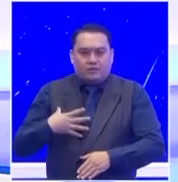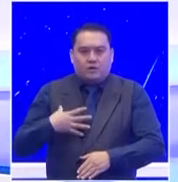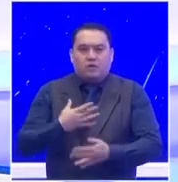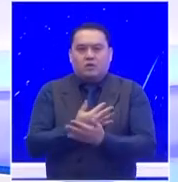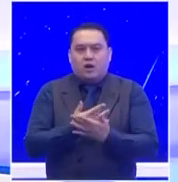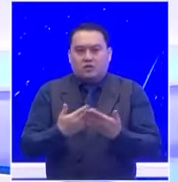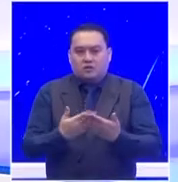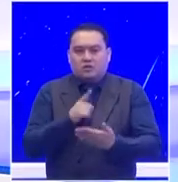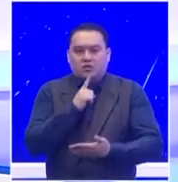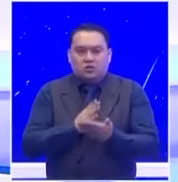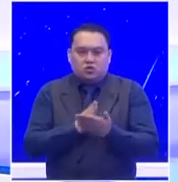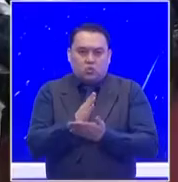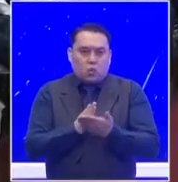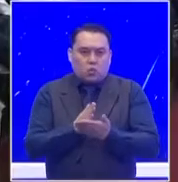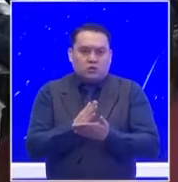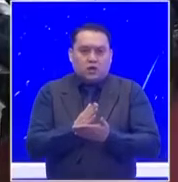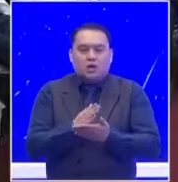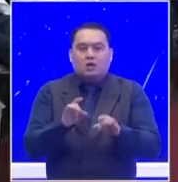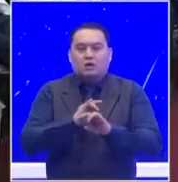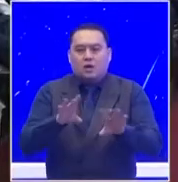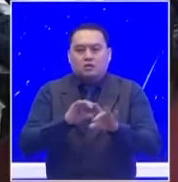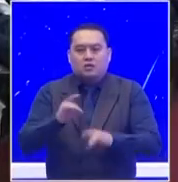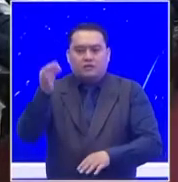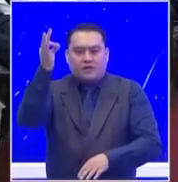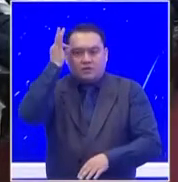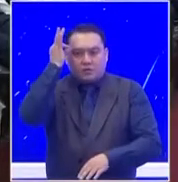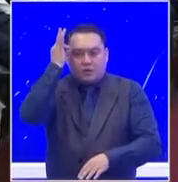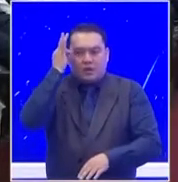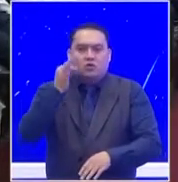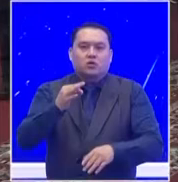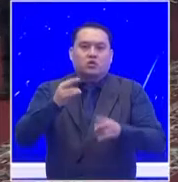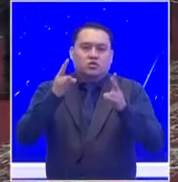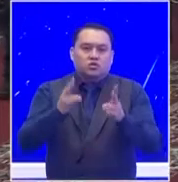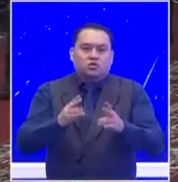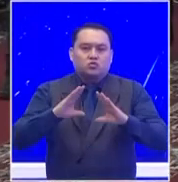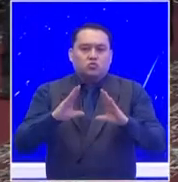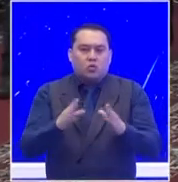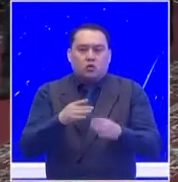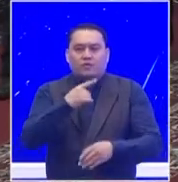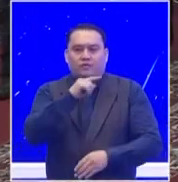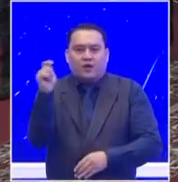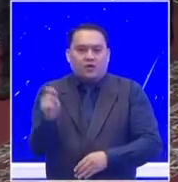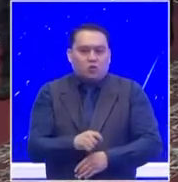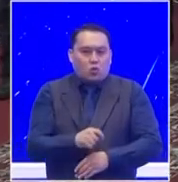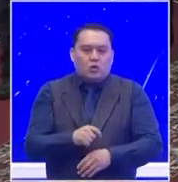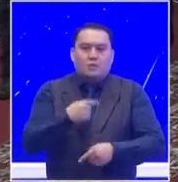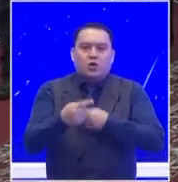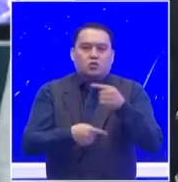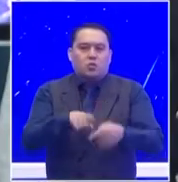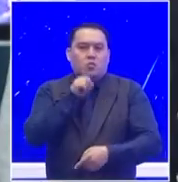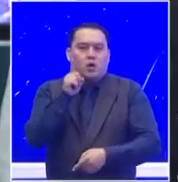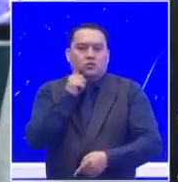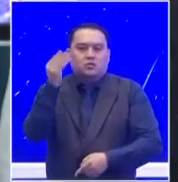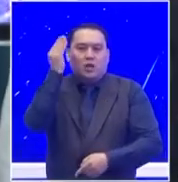Хайрат Жанабаев, Иркан Иргужанов поделились воспоминаниями о событиях той кровавой войны с подрастающим поколением. В свою